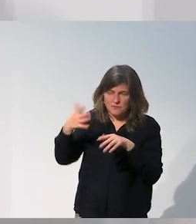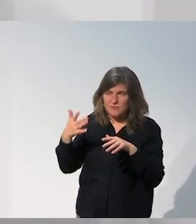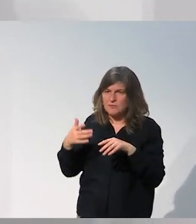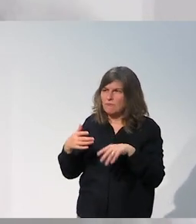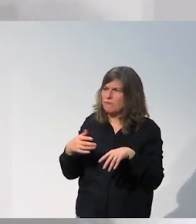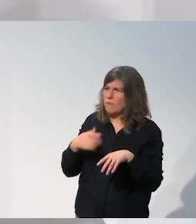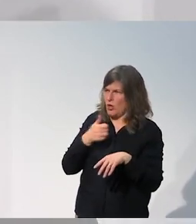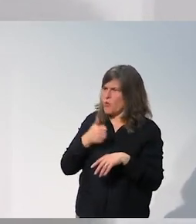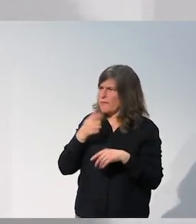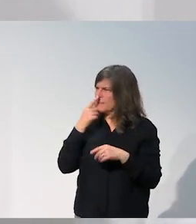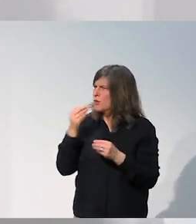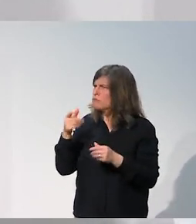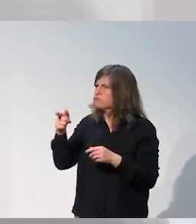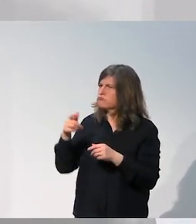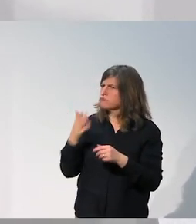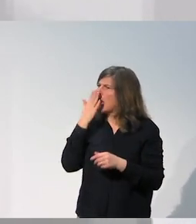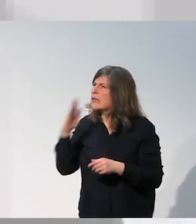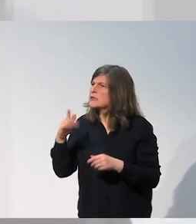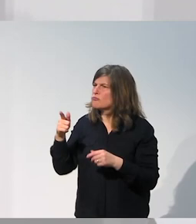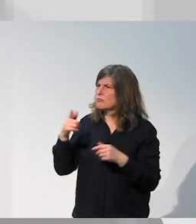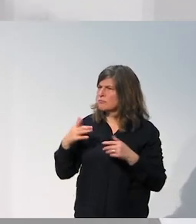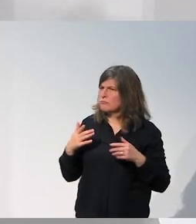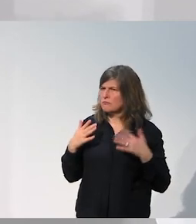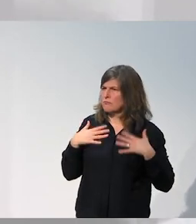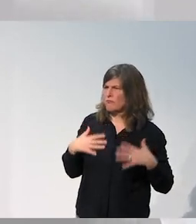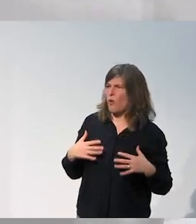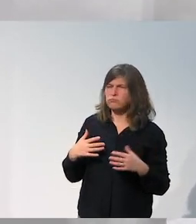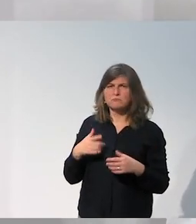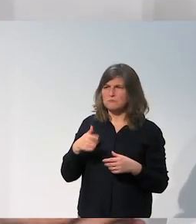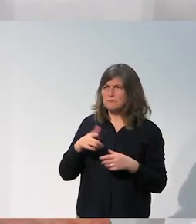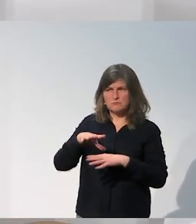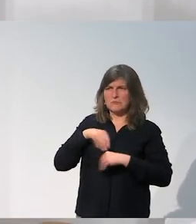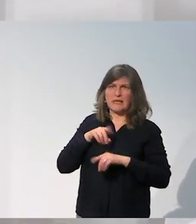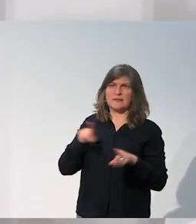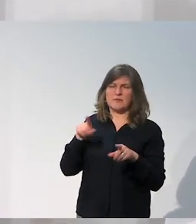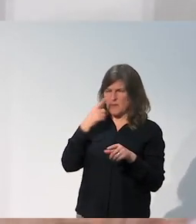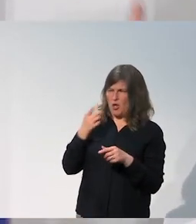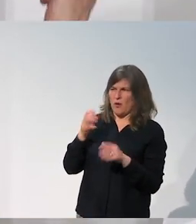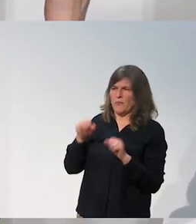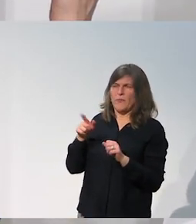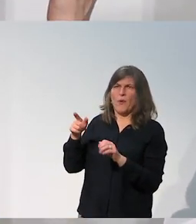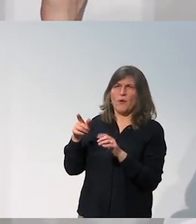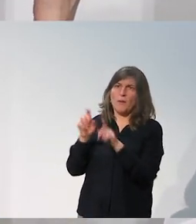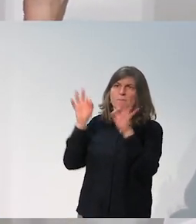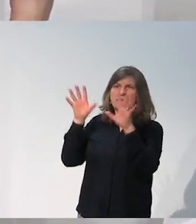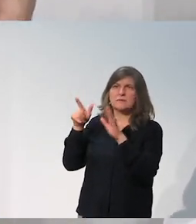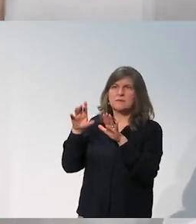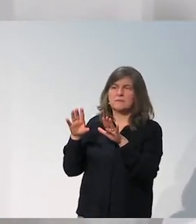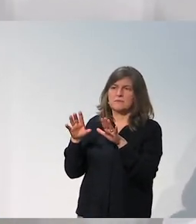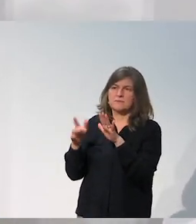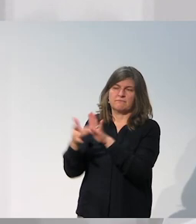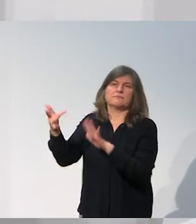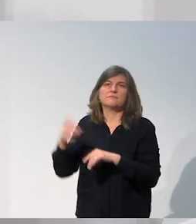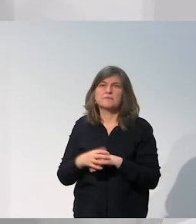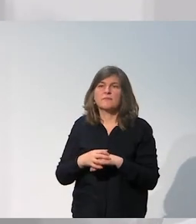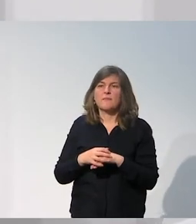Hein. Elles échappent, voilà. Hein. Et au fond, il ne ferait peut-être une exception, c'est sa façon à